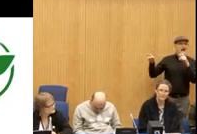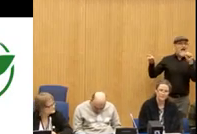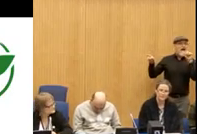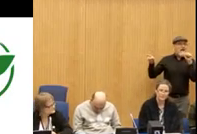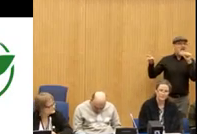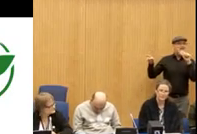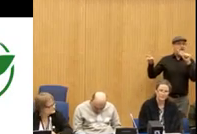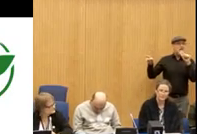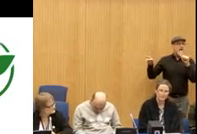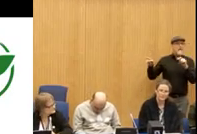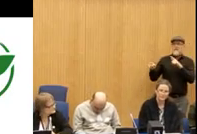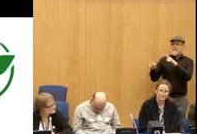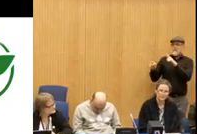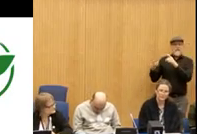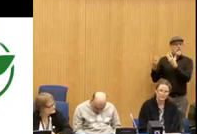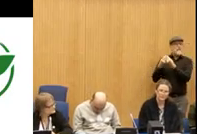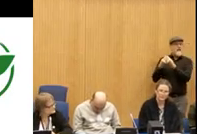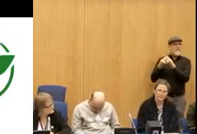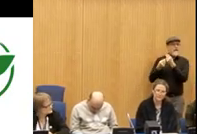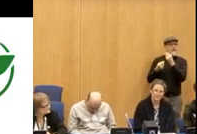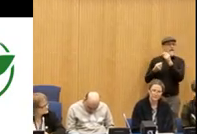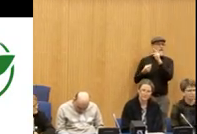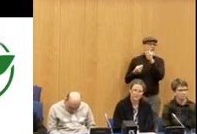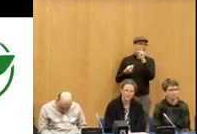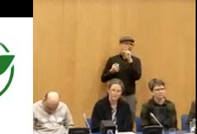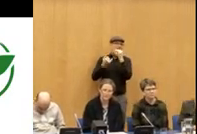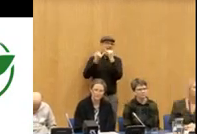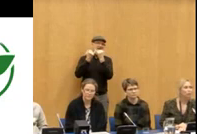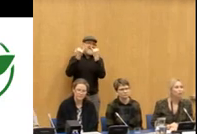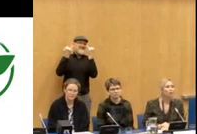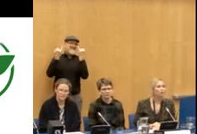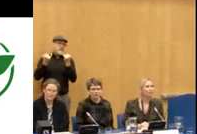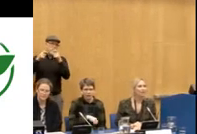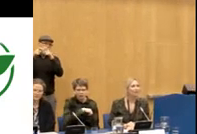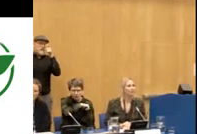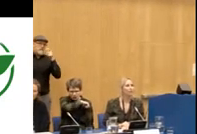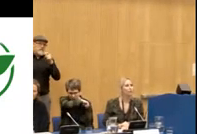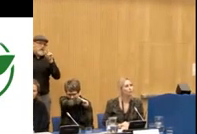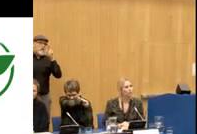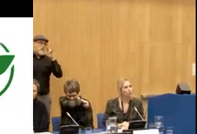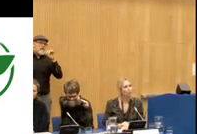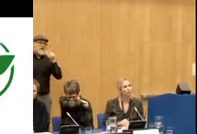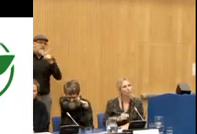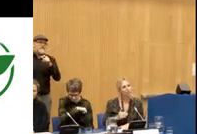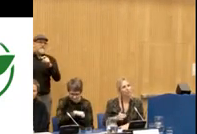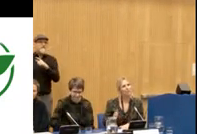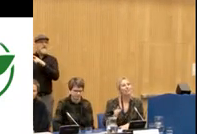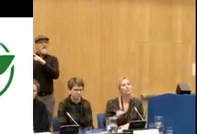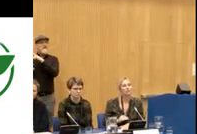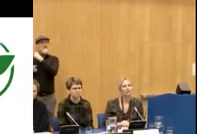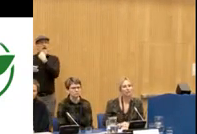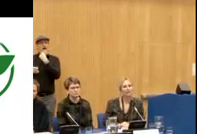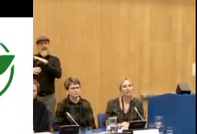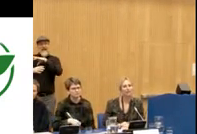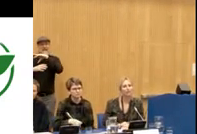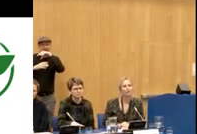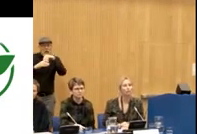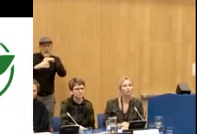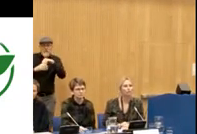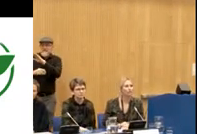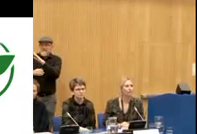Horst Alexander Finke wird darüber sprechen, wie er inklusive Forschung miterlebt. Denn die Hochschule besteht natürlich nicht nur aus